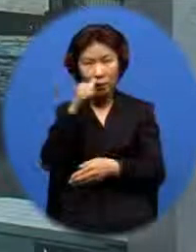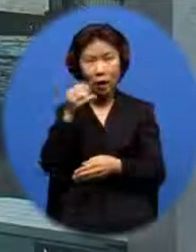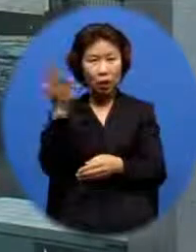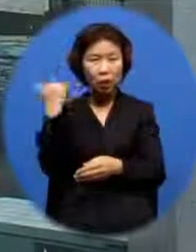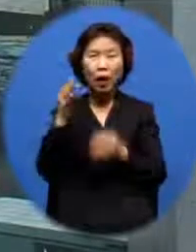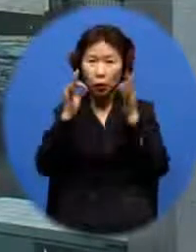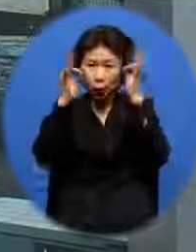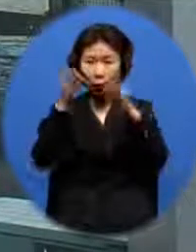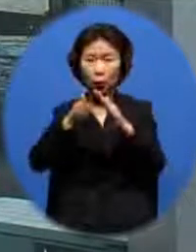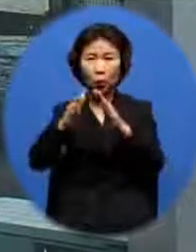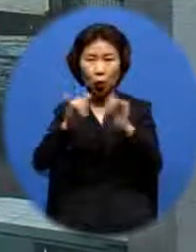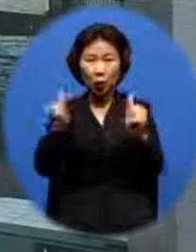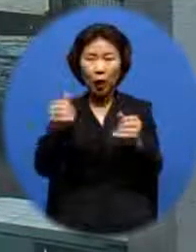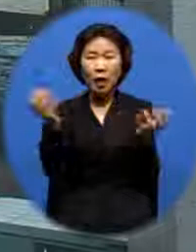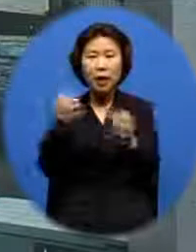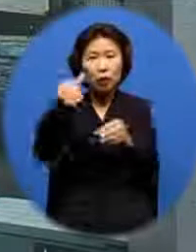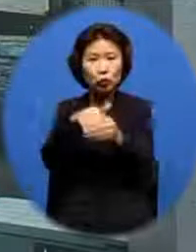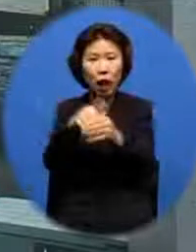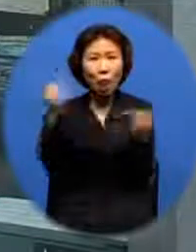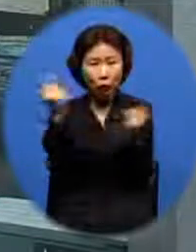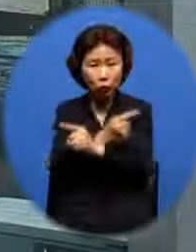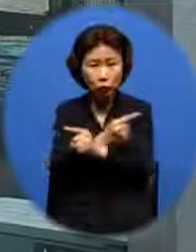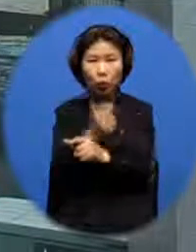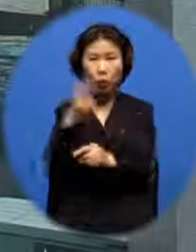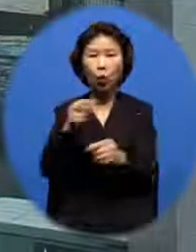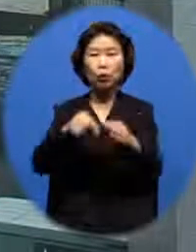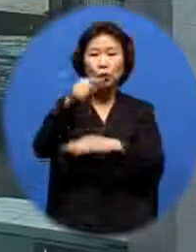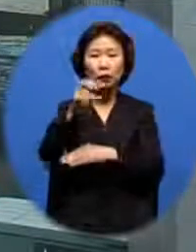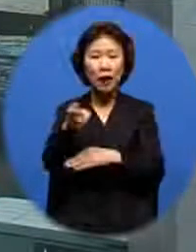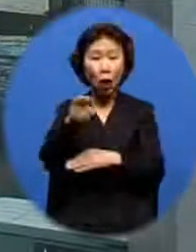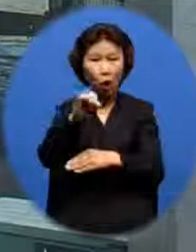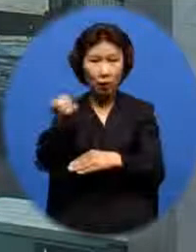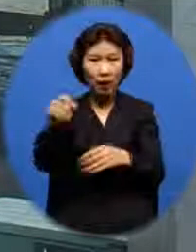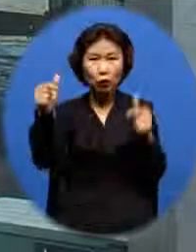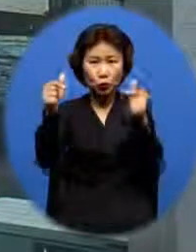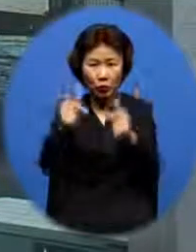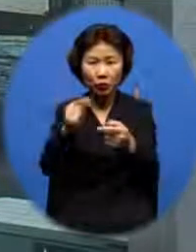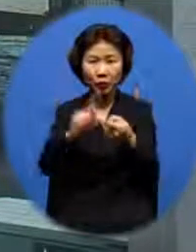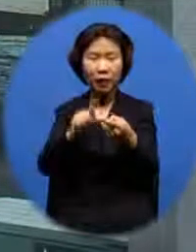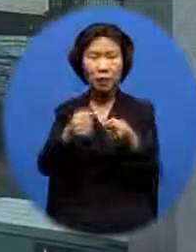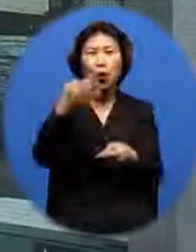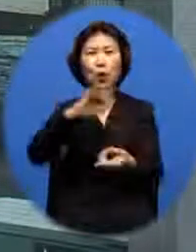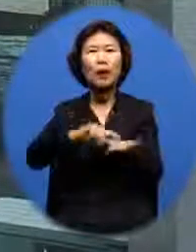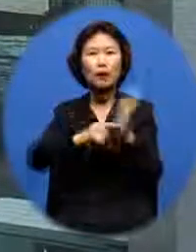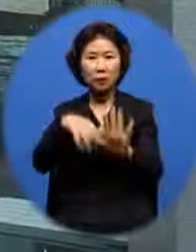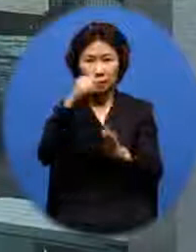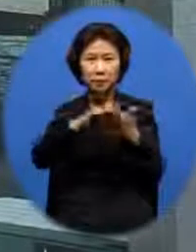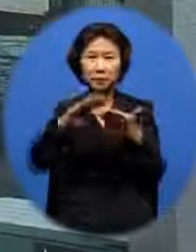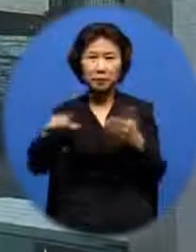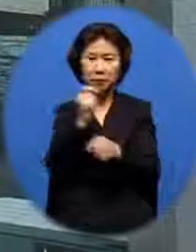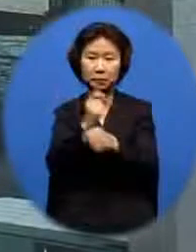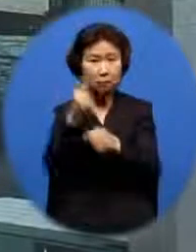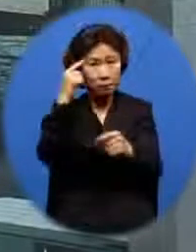공무원들의 업무 문화를 바꾸는 것은 물론 출장 여비 절감 등의 실질적인 효과를 가져오고 있는데요. 행정혁신을 더욱